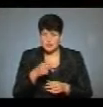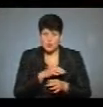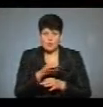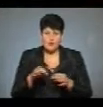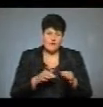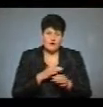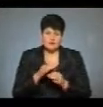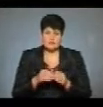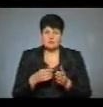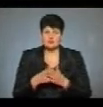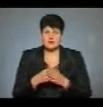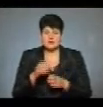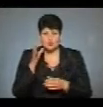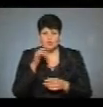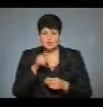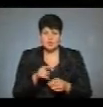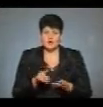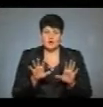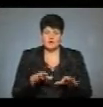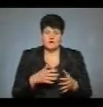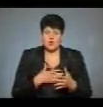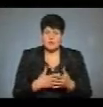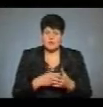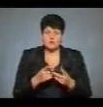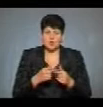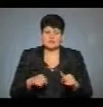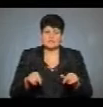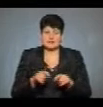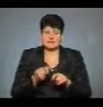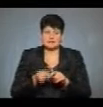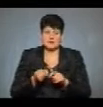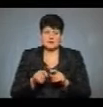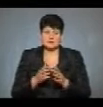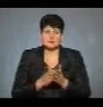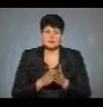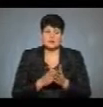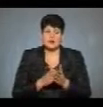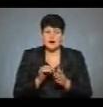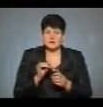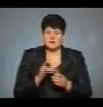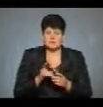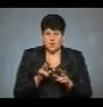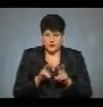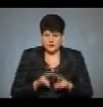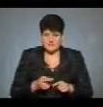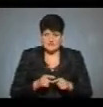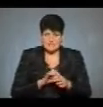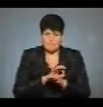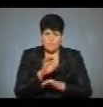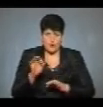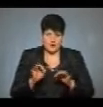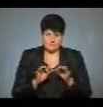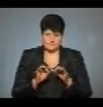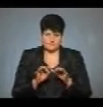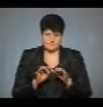на бюджетних слуханнях. Тоді голова громадської організації, експертно-аналітична група «Акцент» Богдан Маленяк проаналізував цей проєкт.